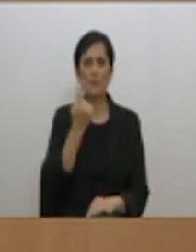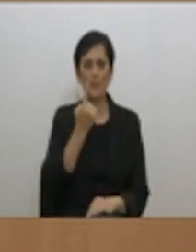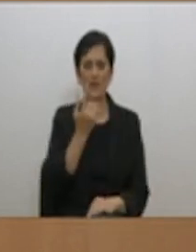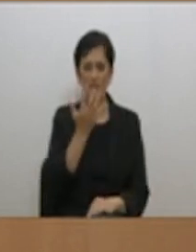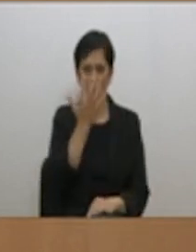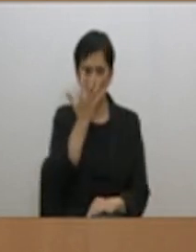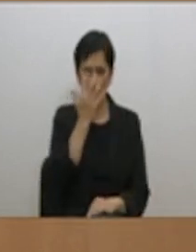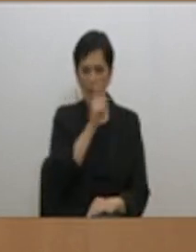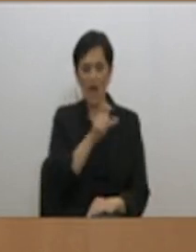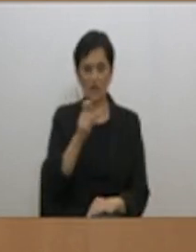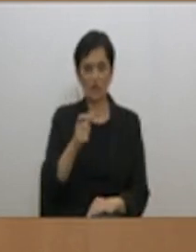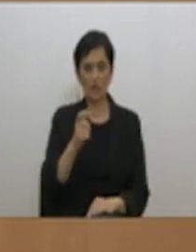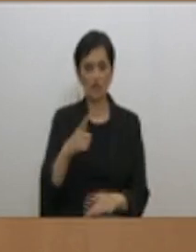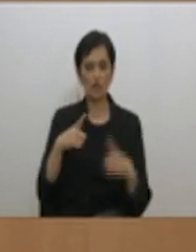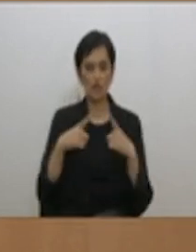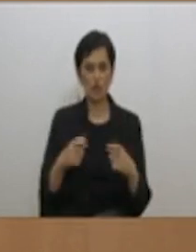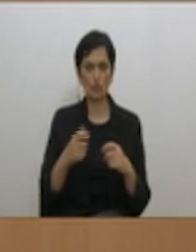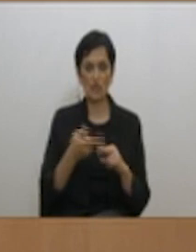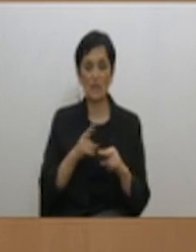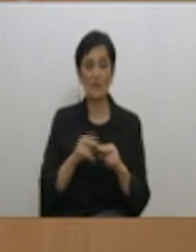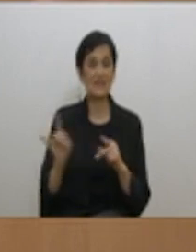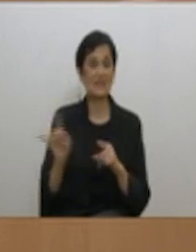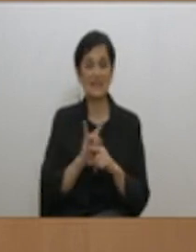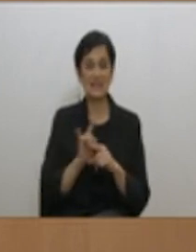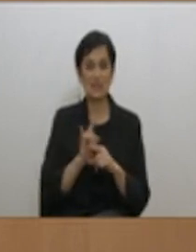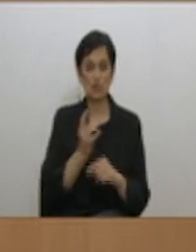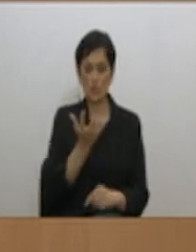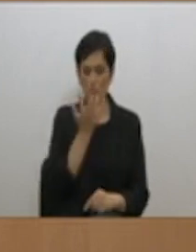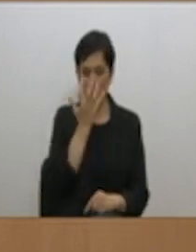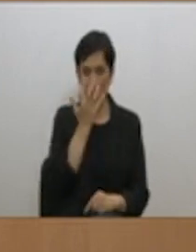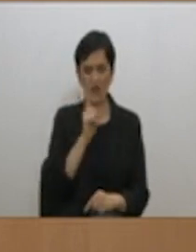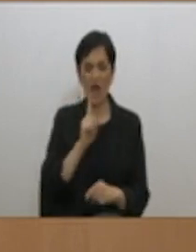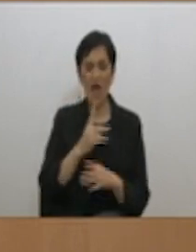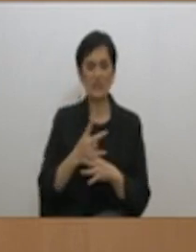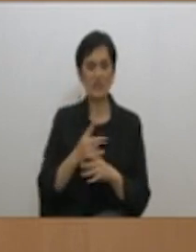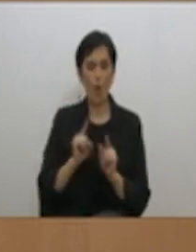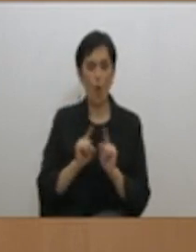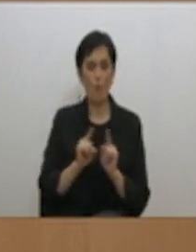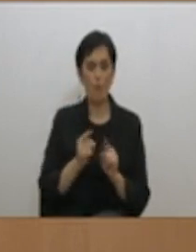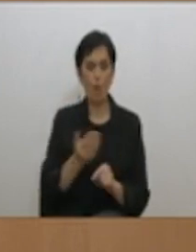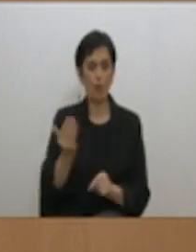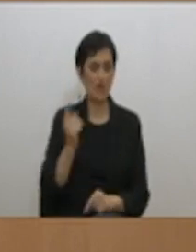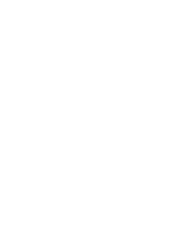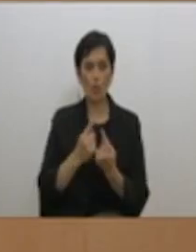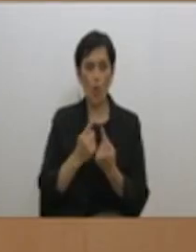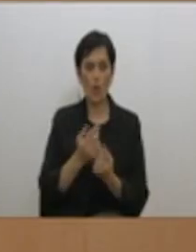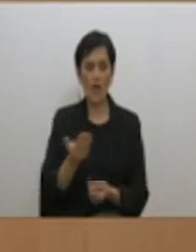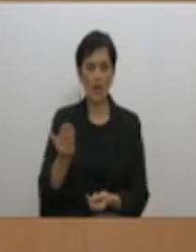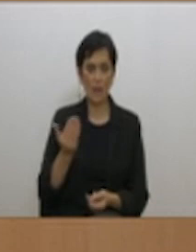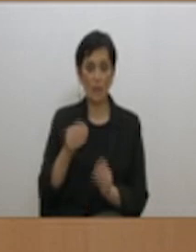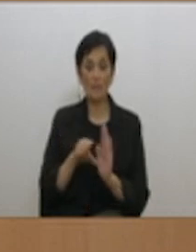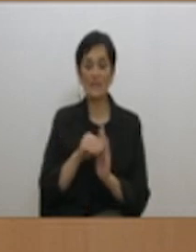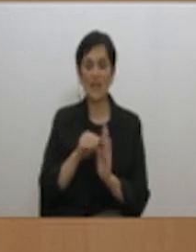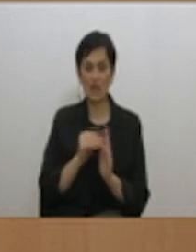კი შეშურდებოდათ იმ სისრუის და ფარისევლობის, რაც რადიკალური ოპოზიციისგან გვესმის ამ დარბაზს. ნუ